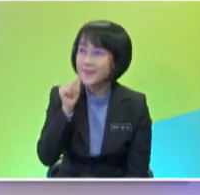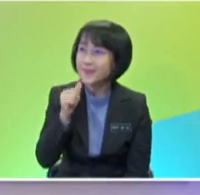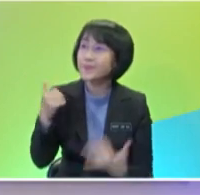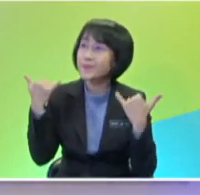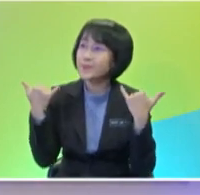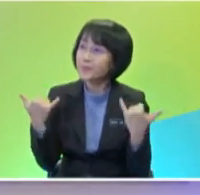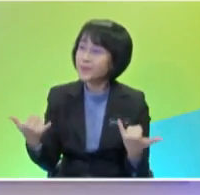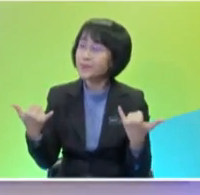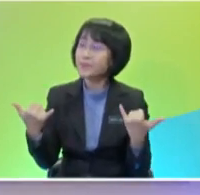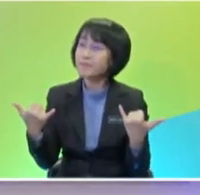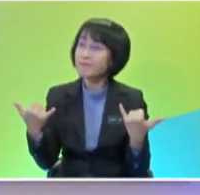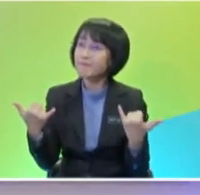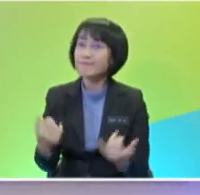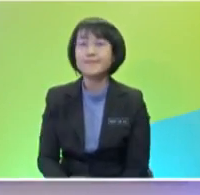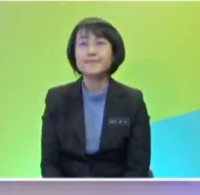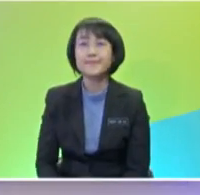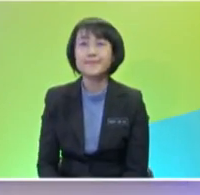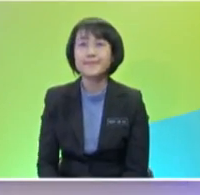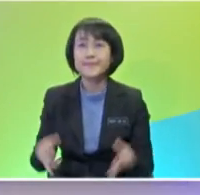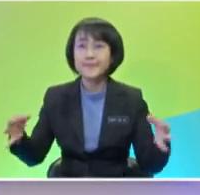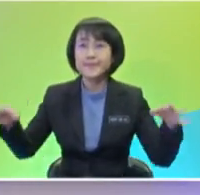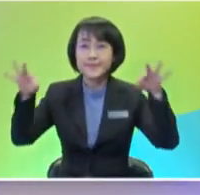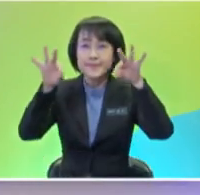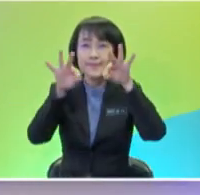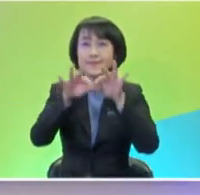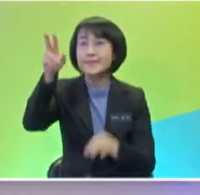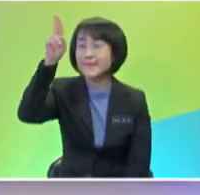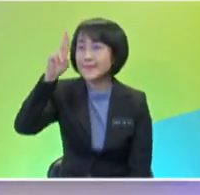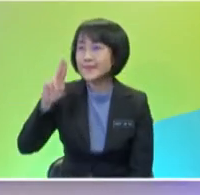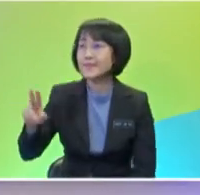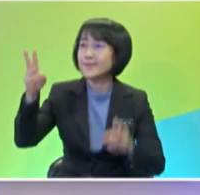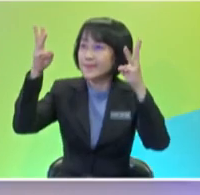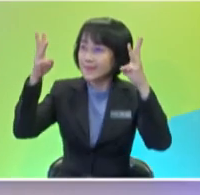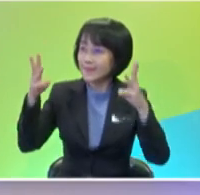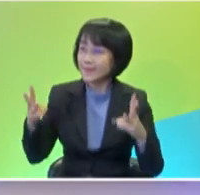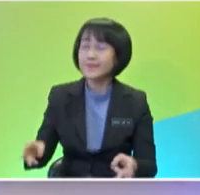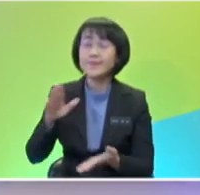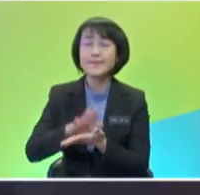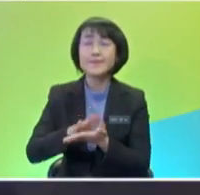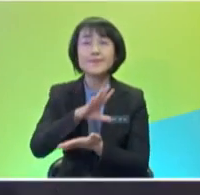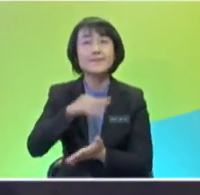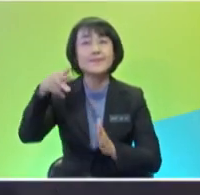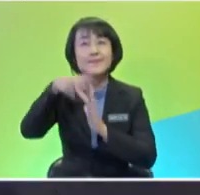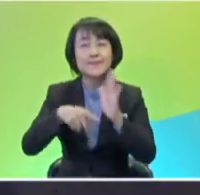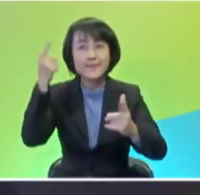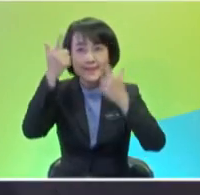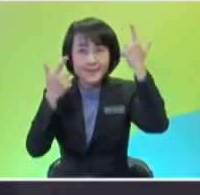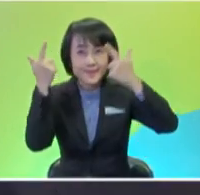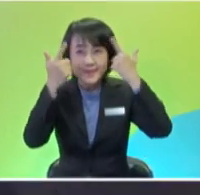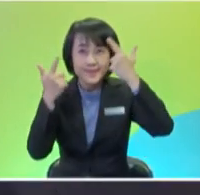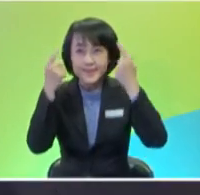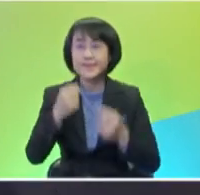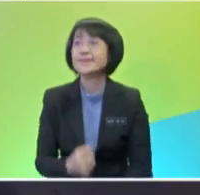diskusi yang menarik mengenai kepentingan menghormati warga sekolah dan pelawak silat oke